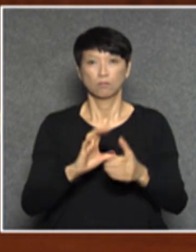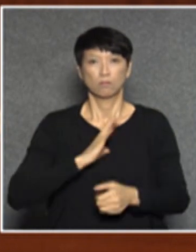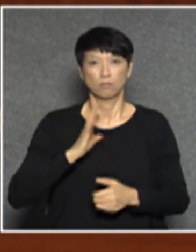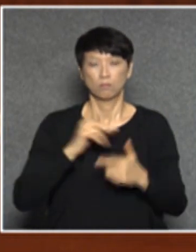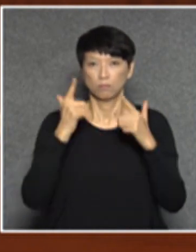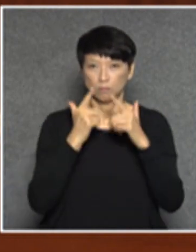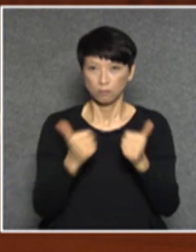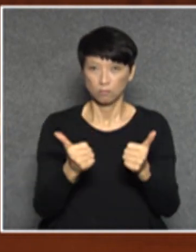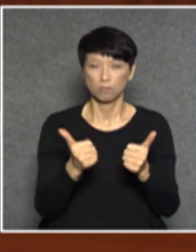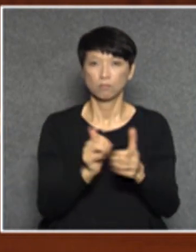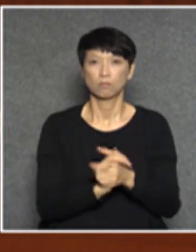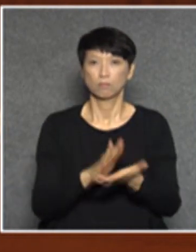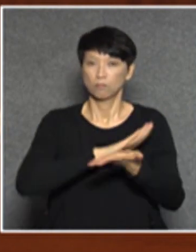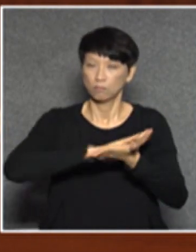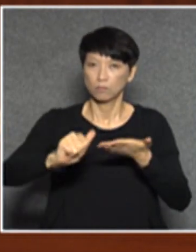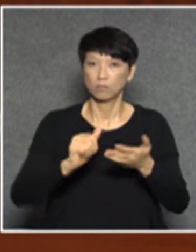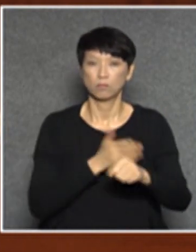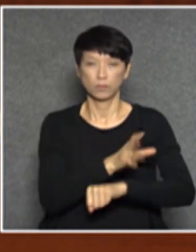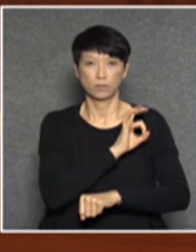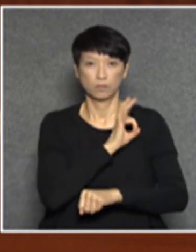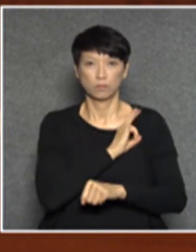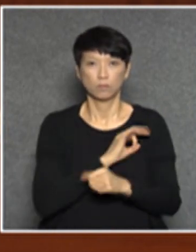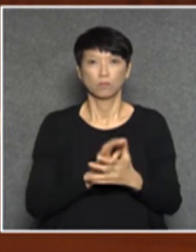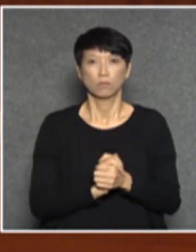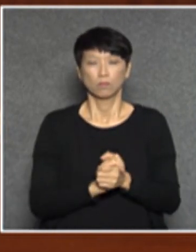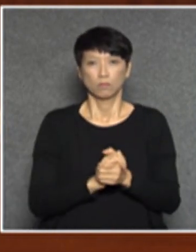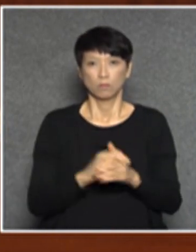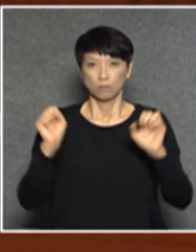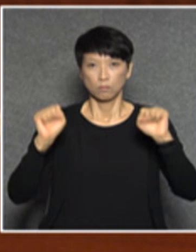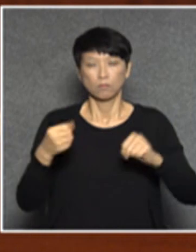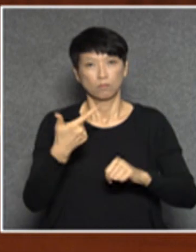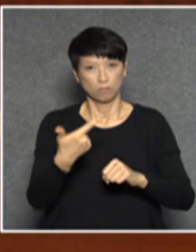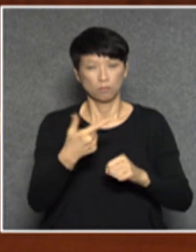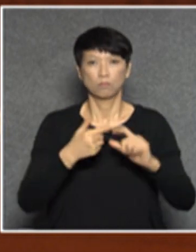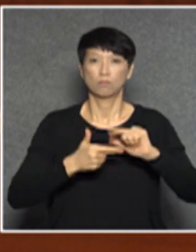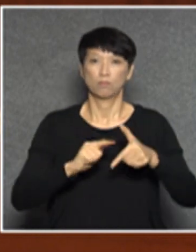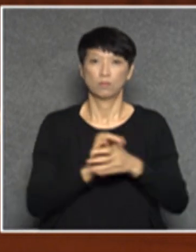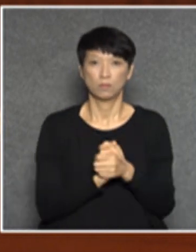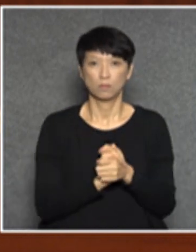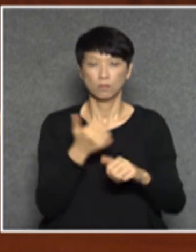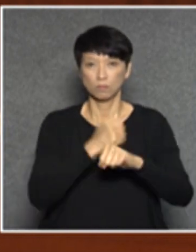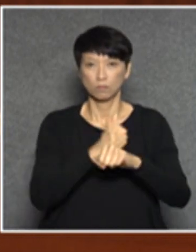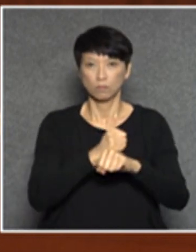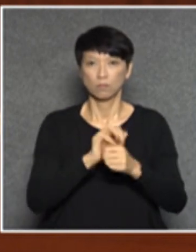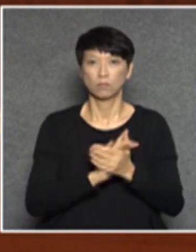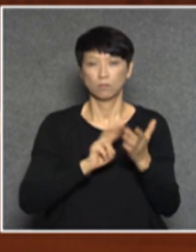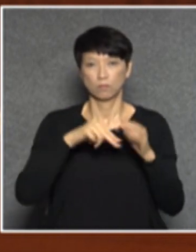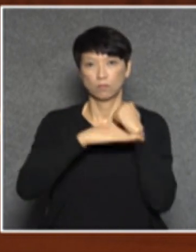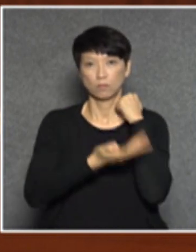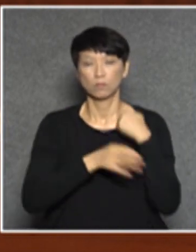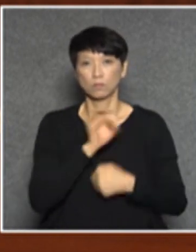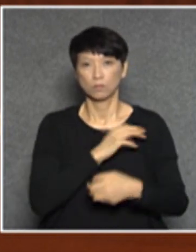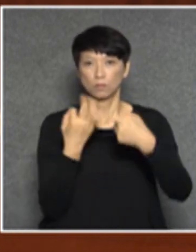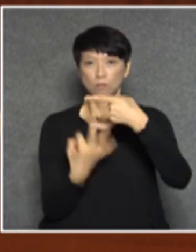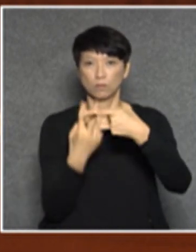體，是在社會上得到最大共識的一個方案，亦都是最有機會取得立法會三分之二大多數議員